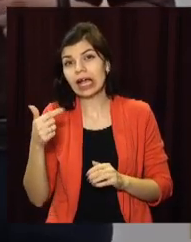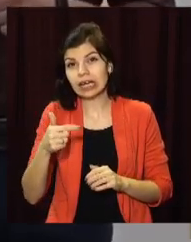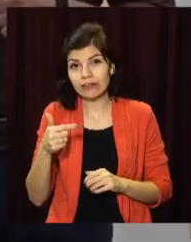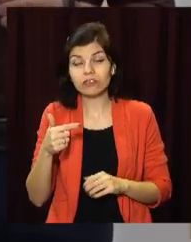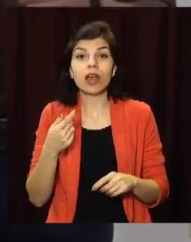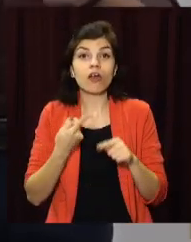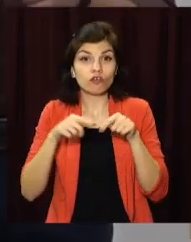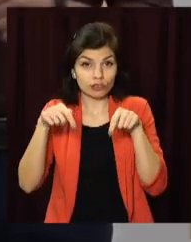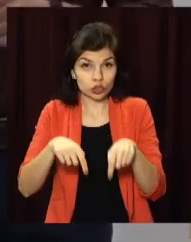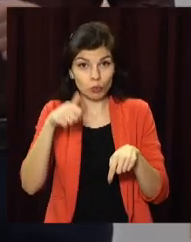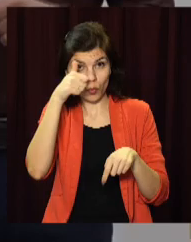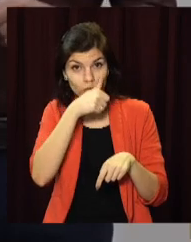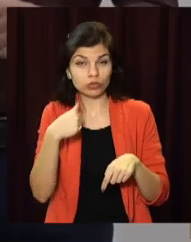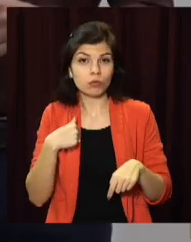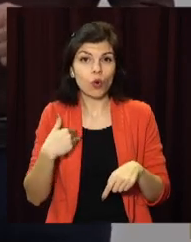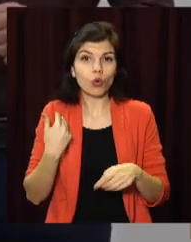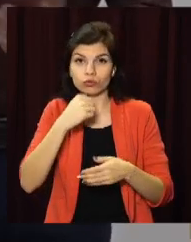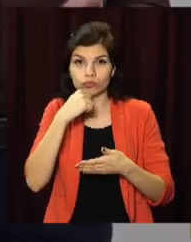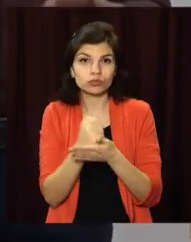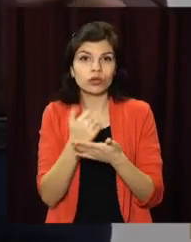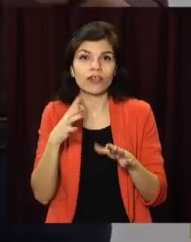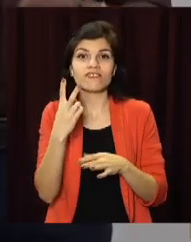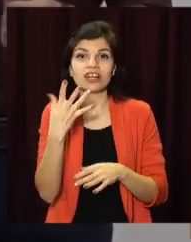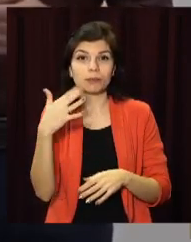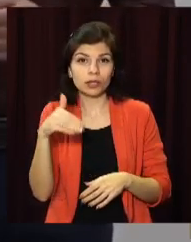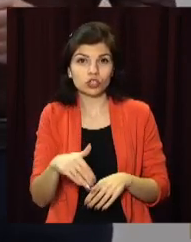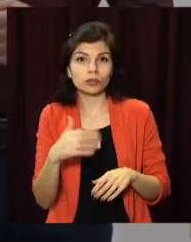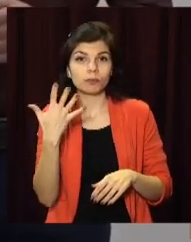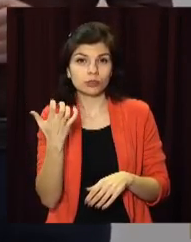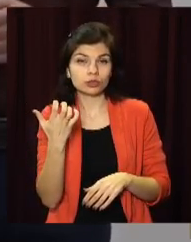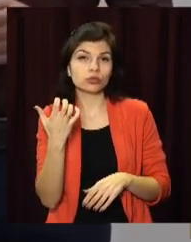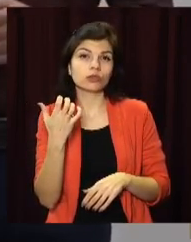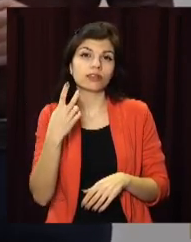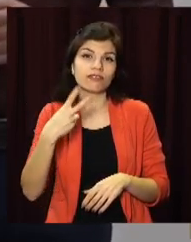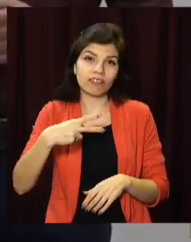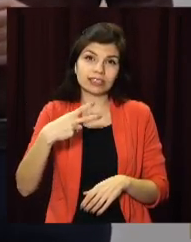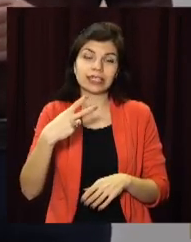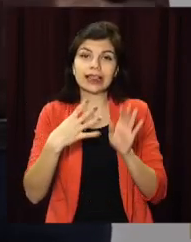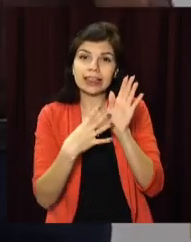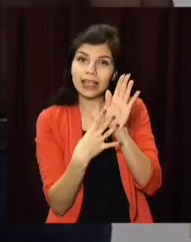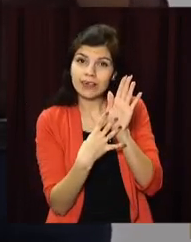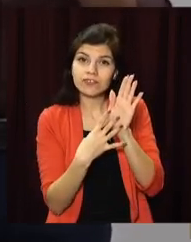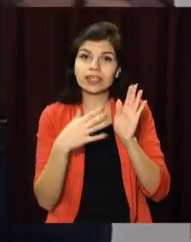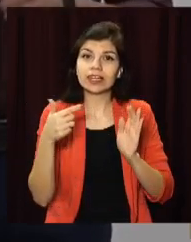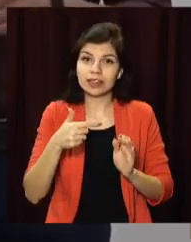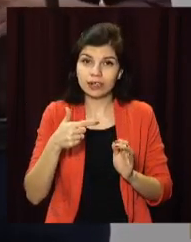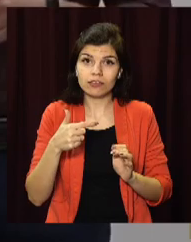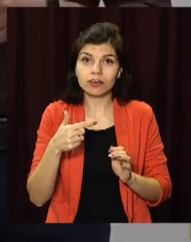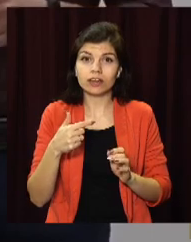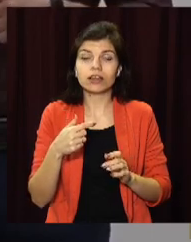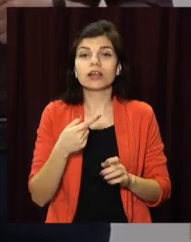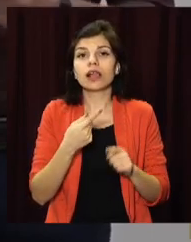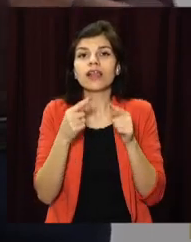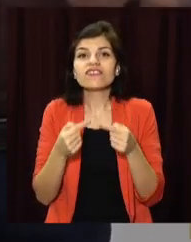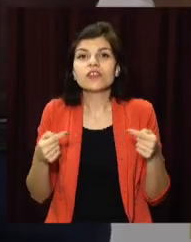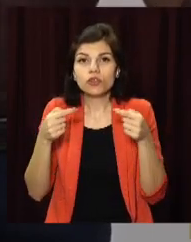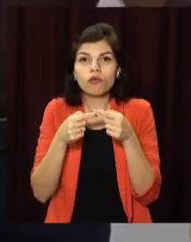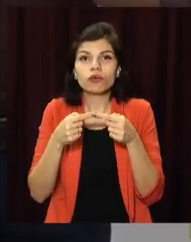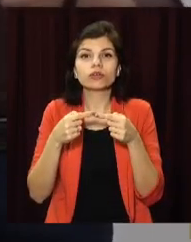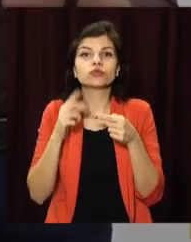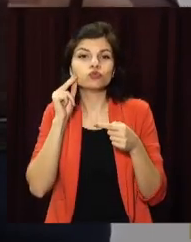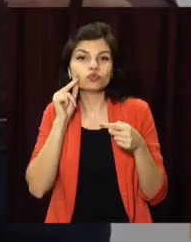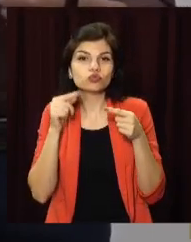гривні, то в цьому році ми хочемо встановити вже 25 тисяч 500 гривень. 29 гривень. І з відповідними